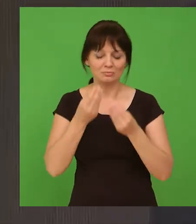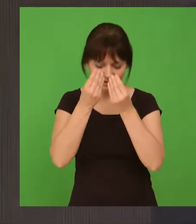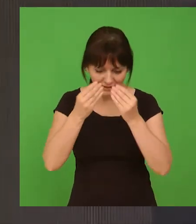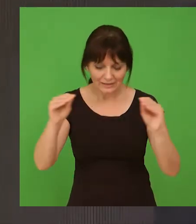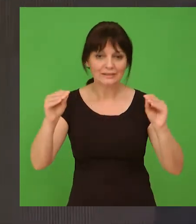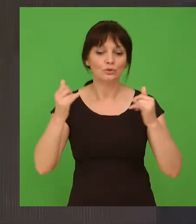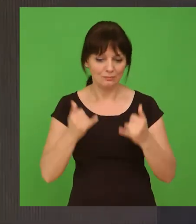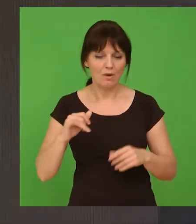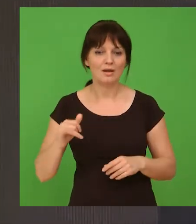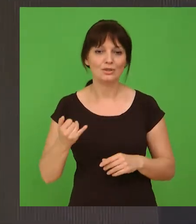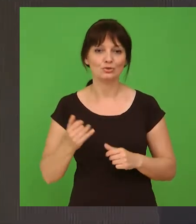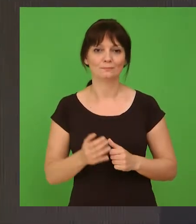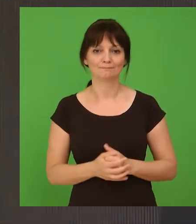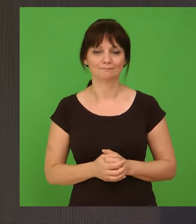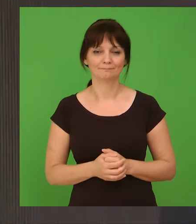napig.